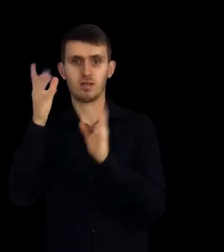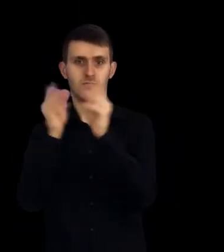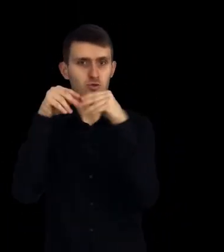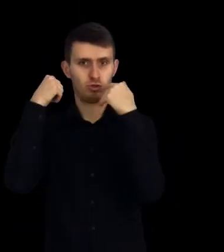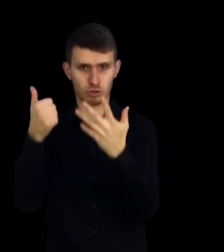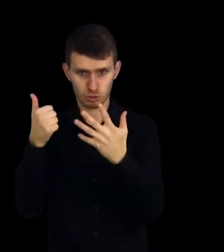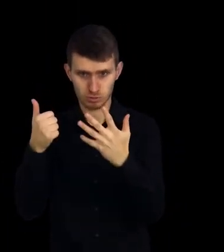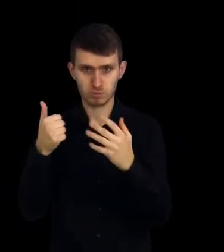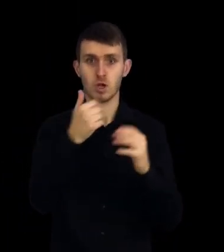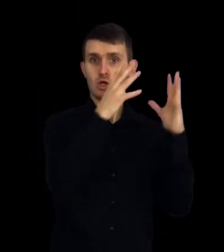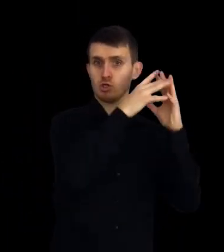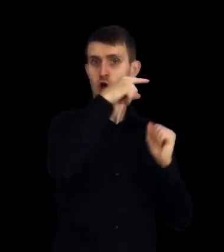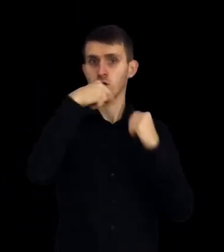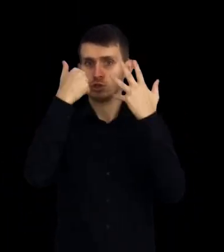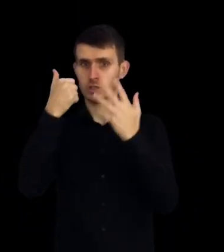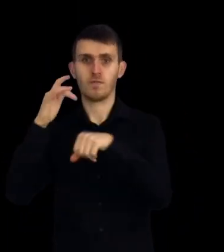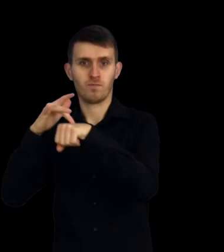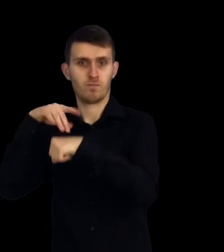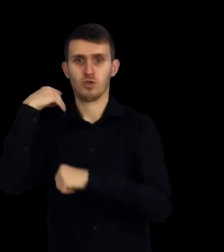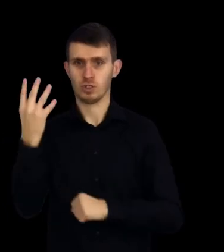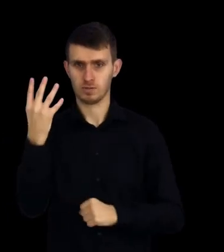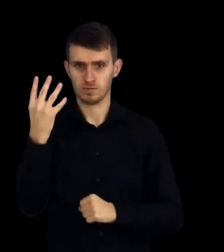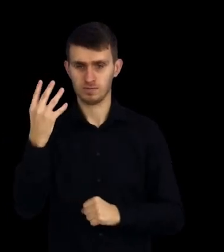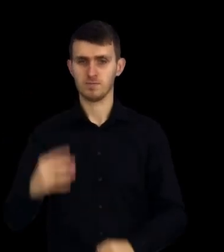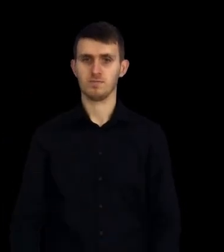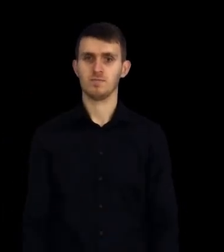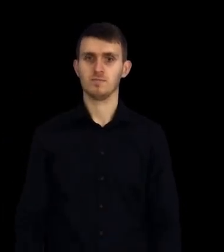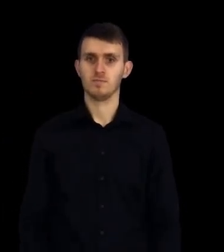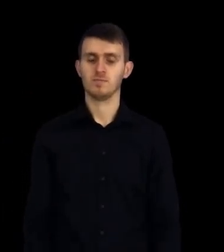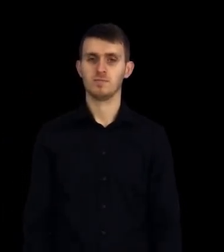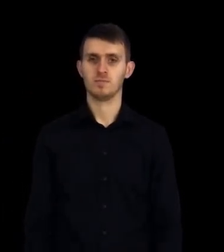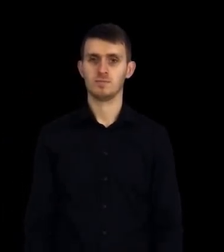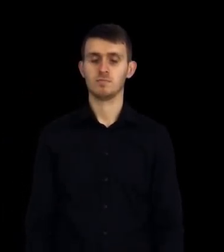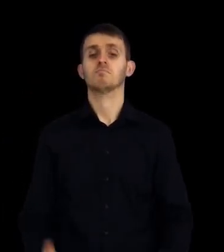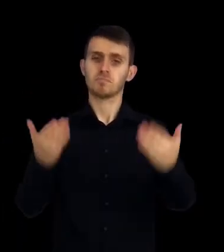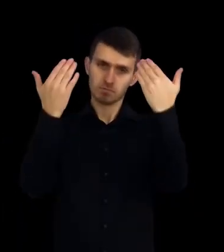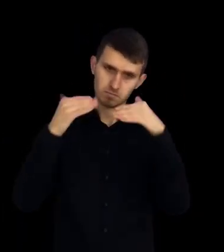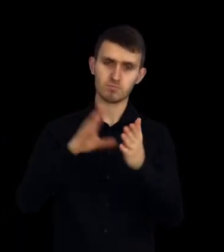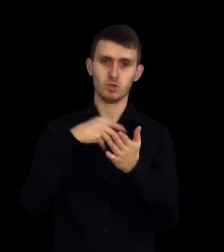trzy razy 2 to 6 a 10 odjąć 6 równa się 4